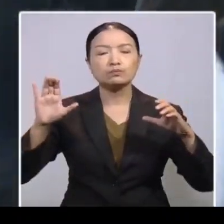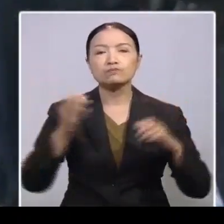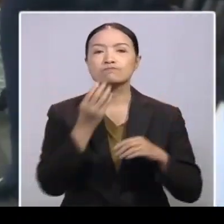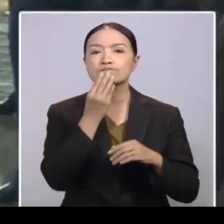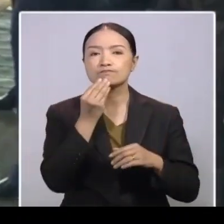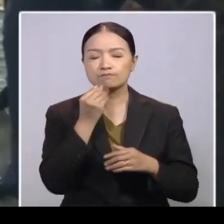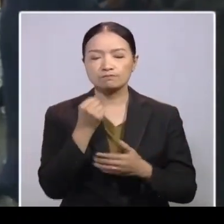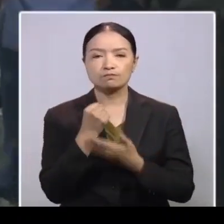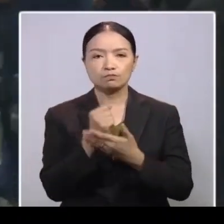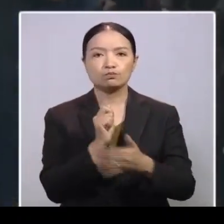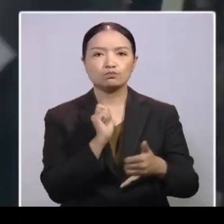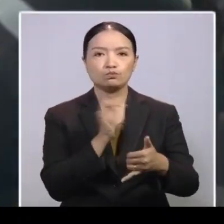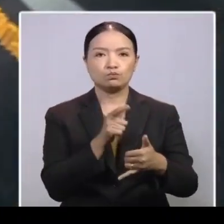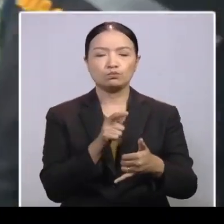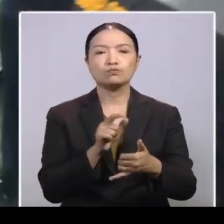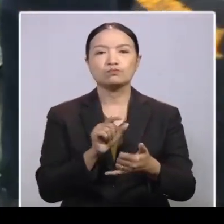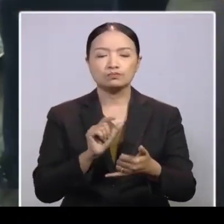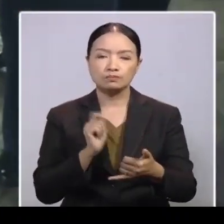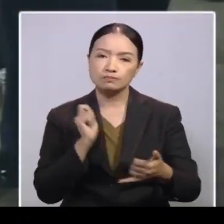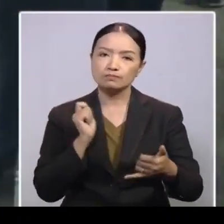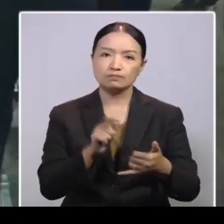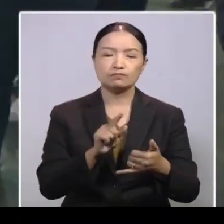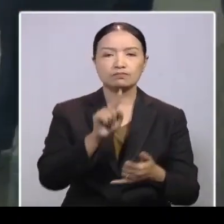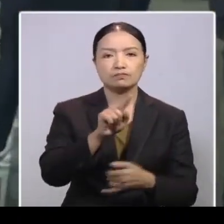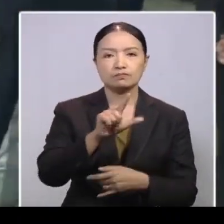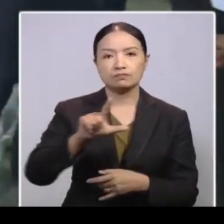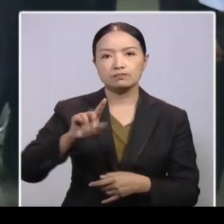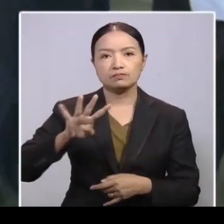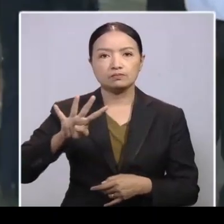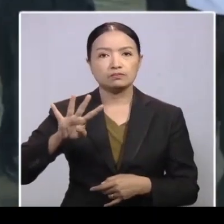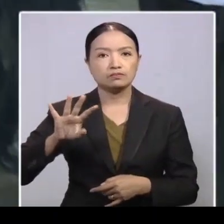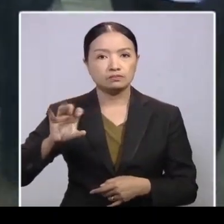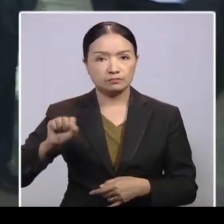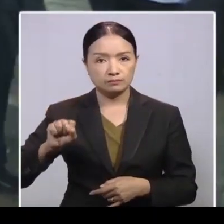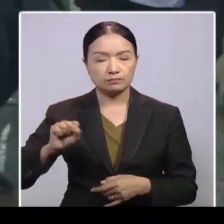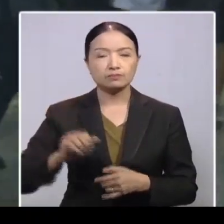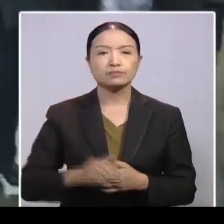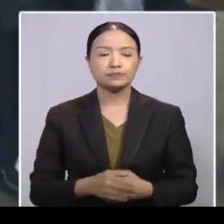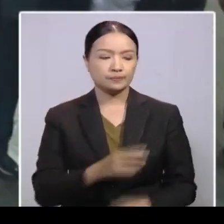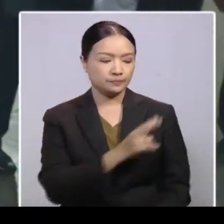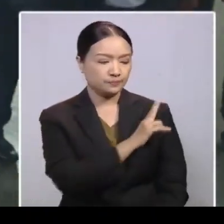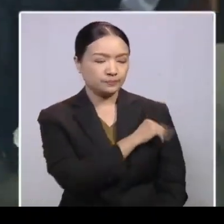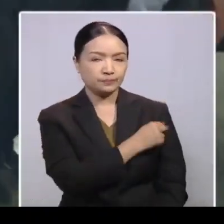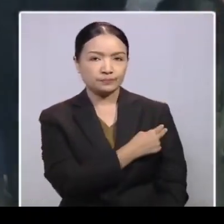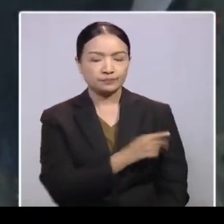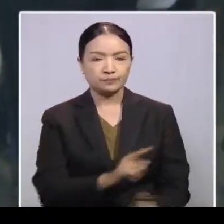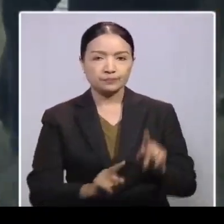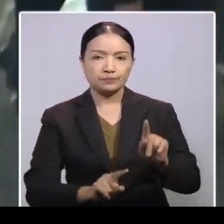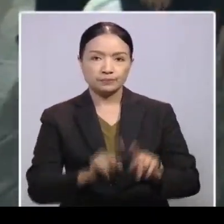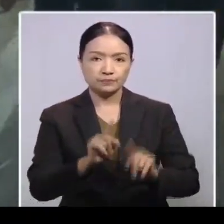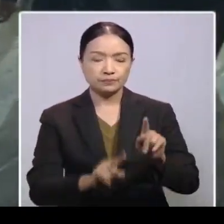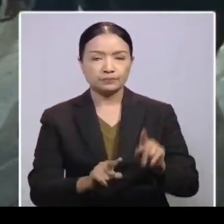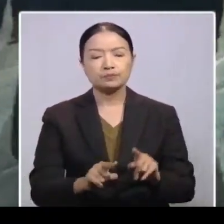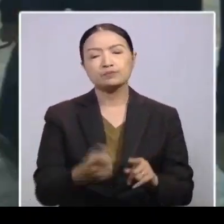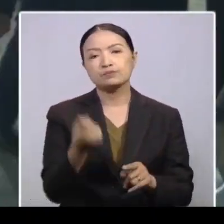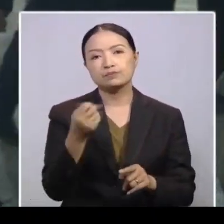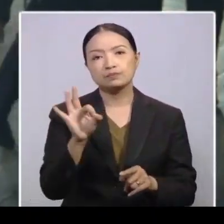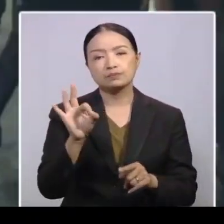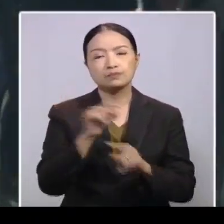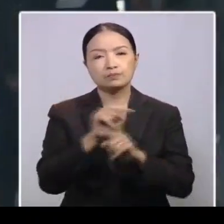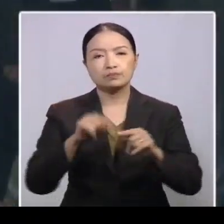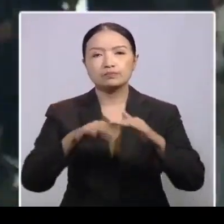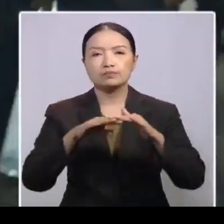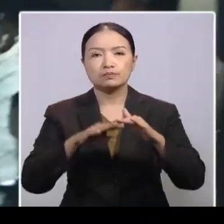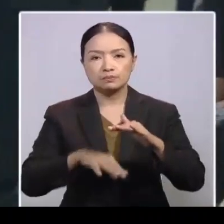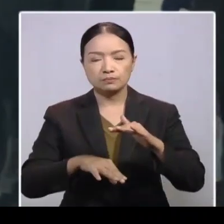แลเยียวยาด้วยเงินก้อนครั้งเดียวเนี่ยประมาณ 1.4 ล้านบาทซึ่งก็ต้องให้แพทย์ประเมินนะครับว่าไม่เกิน 19% เนี่ย